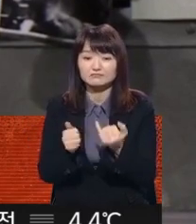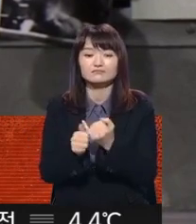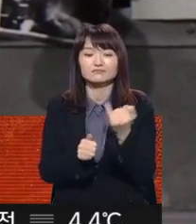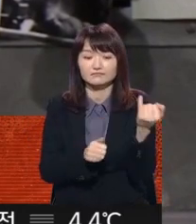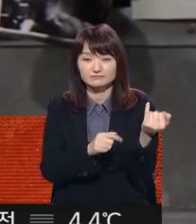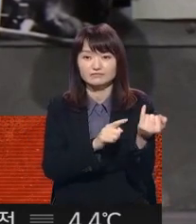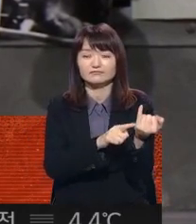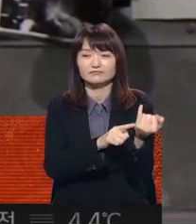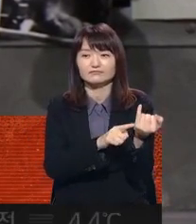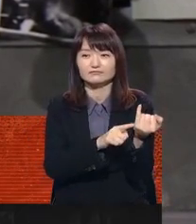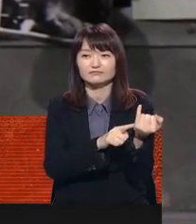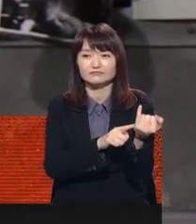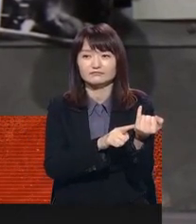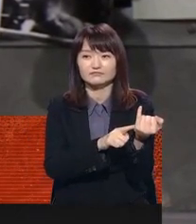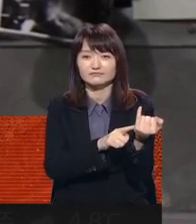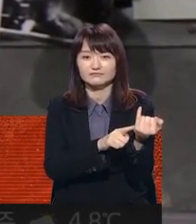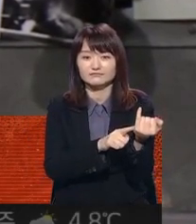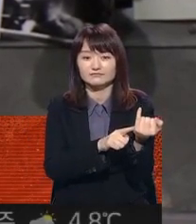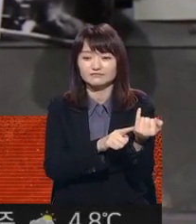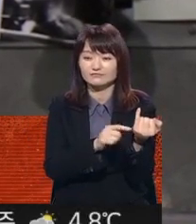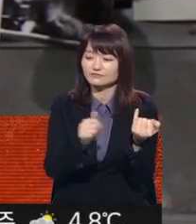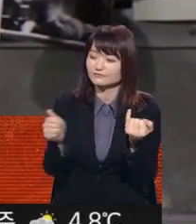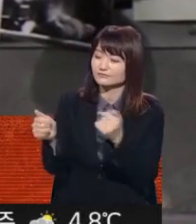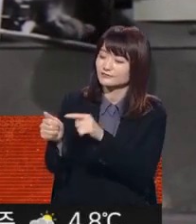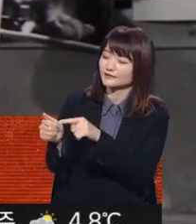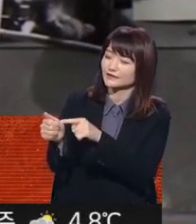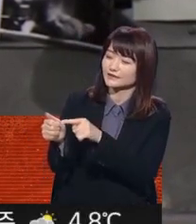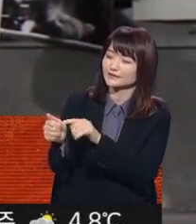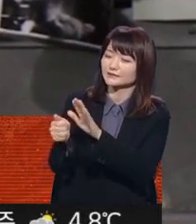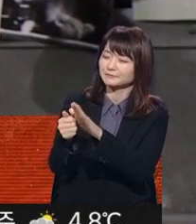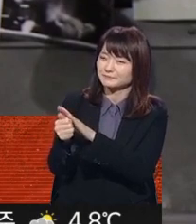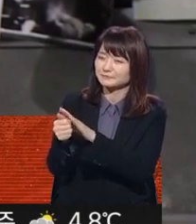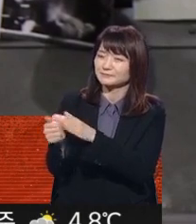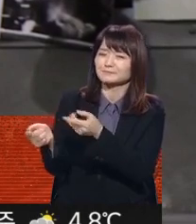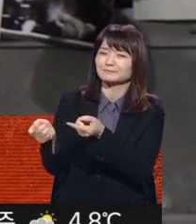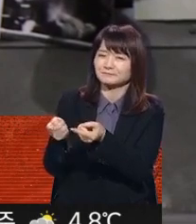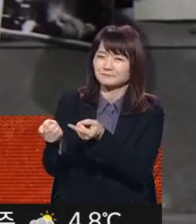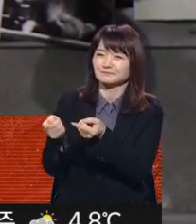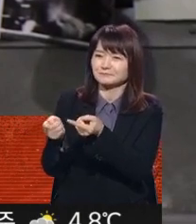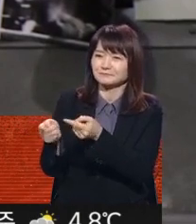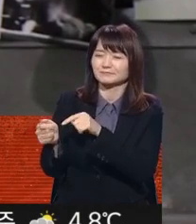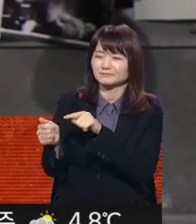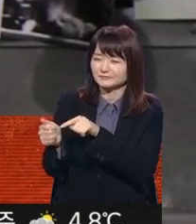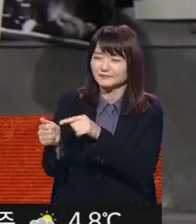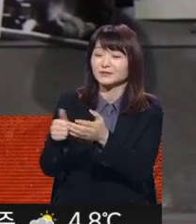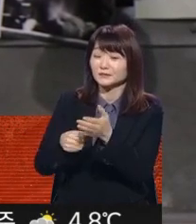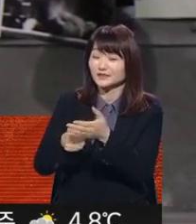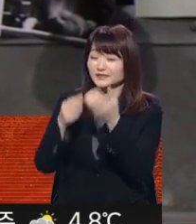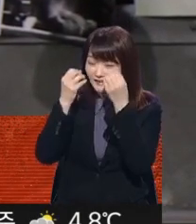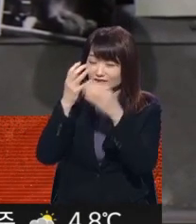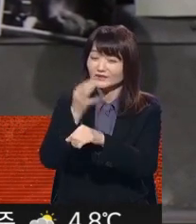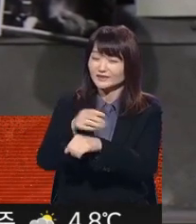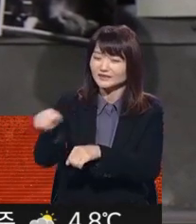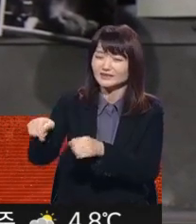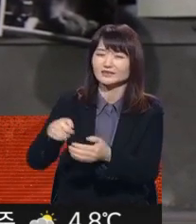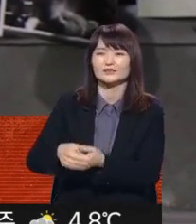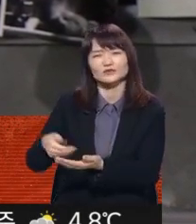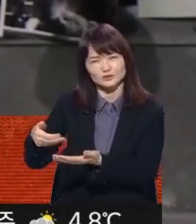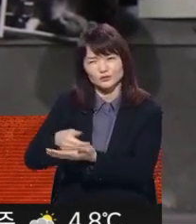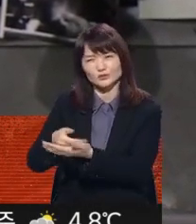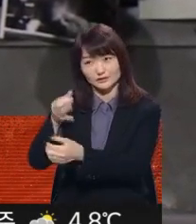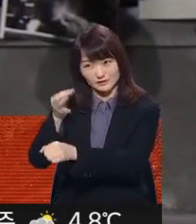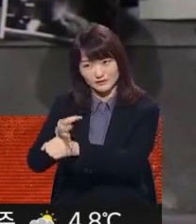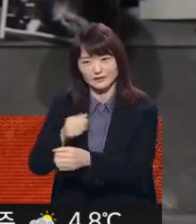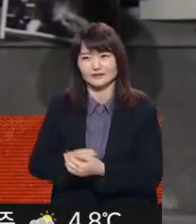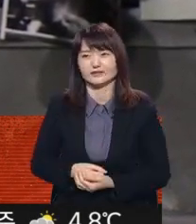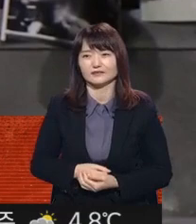아내분께서 조금 더 이렇게 다듬고, 옥을 다듬듯이 다듬고, 요거는 새 거로 가고, 그거는 좀 흔 걸로 가고,